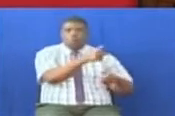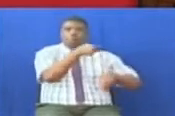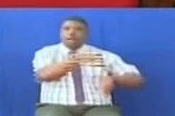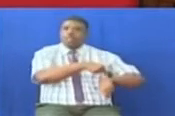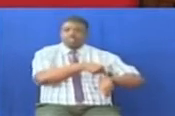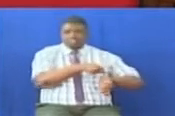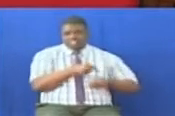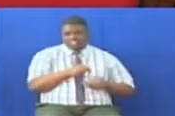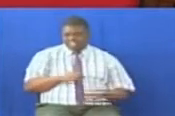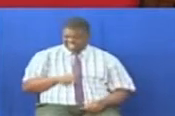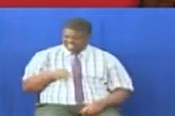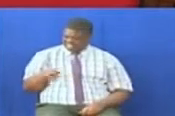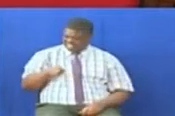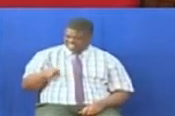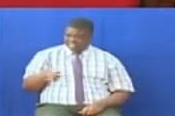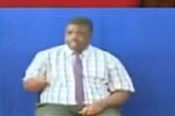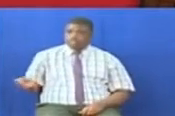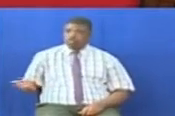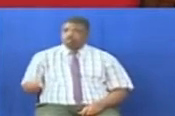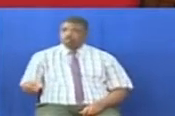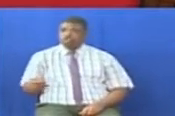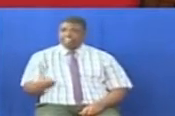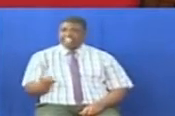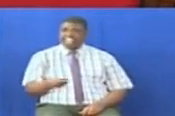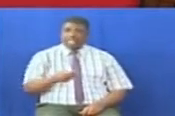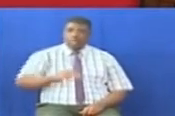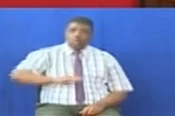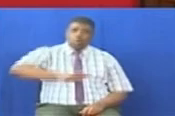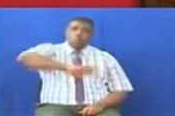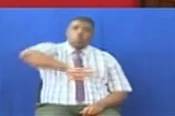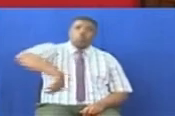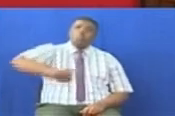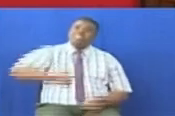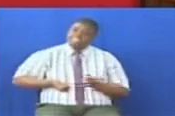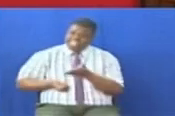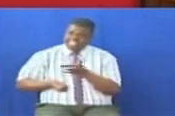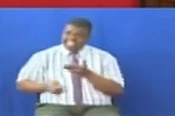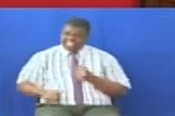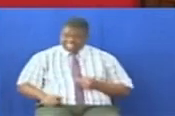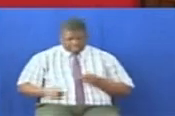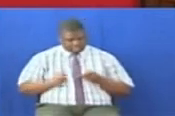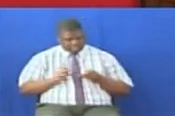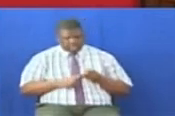linachochea wizi. Mheshimiwa na Spika,